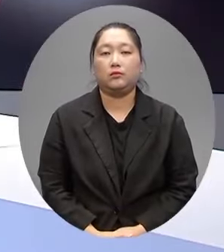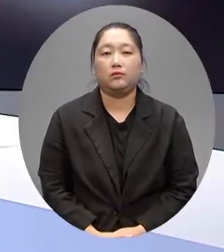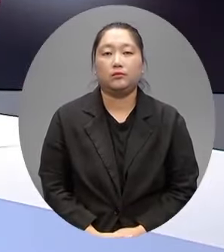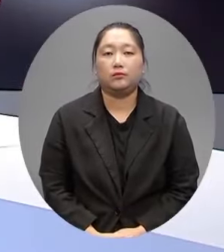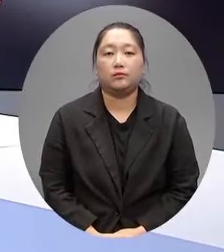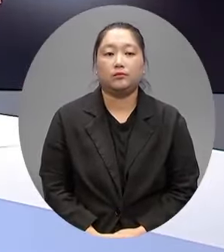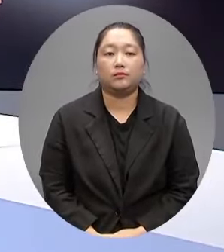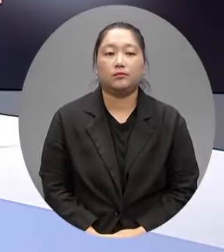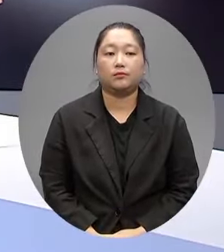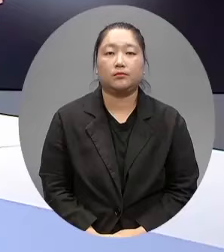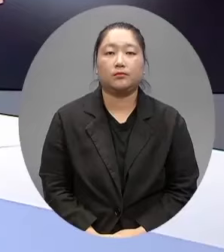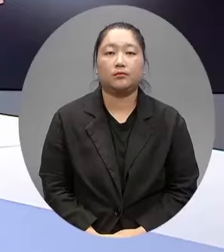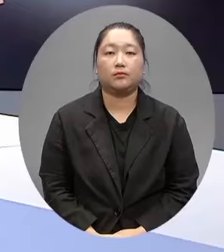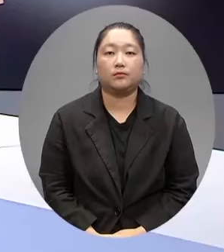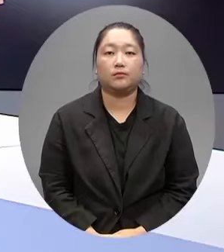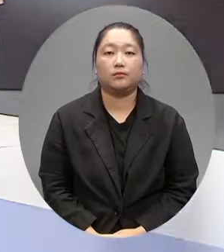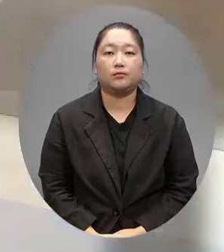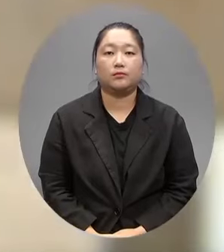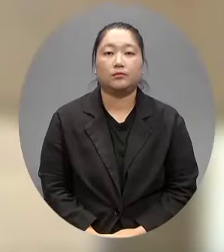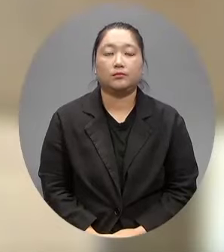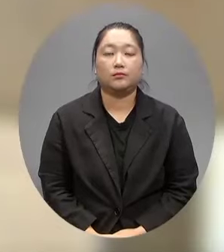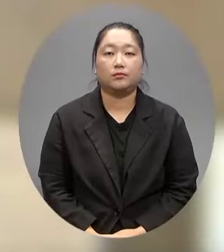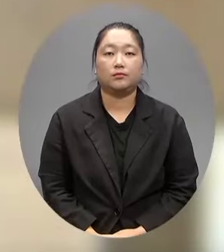김은초 기자입니다.